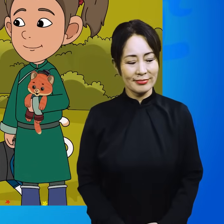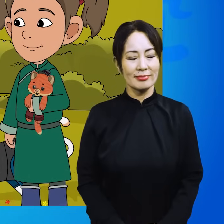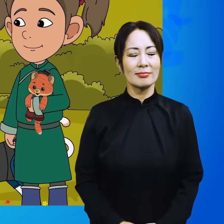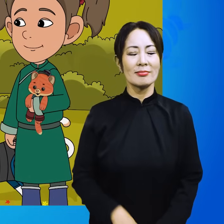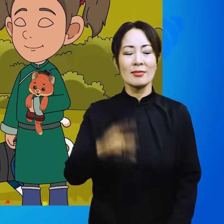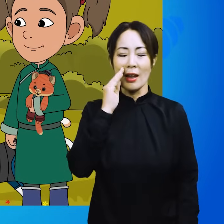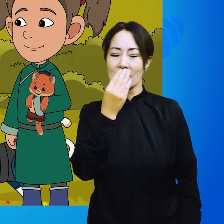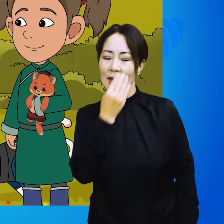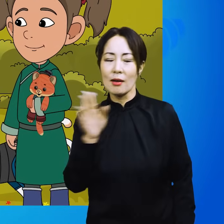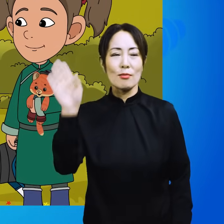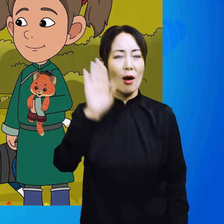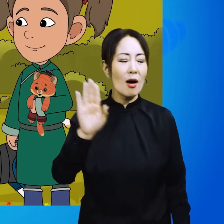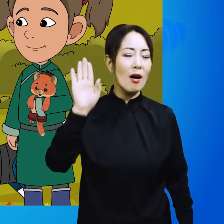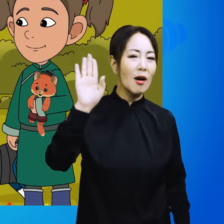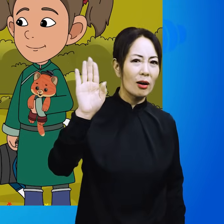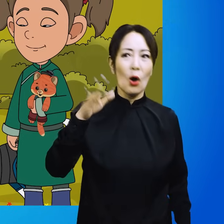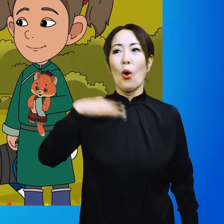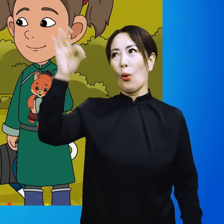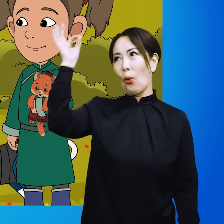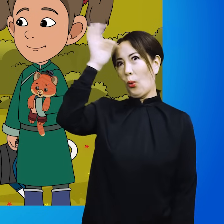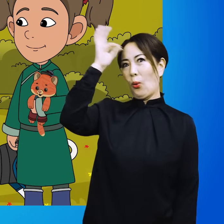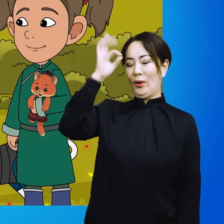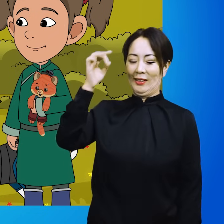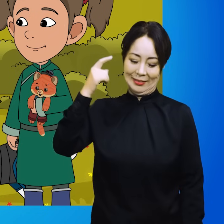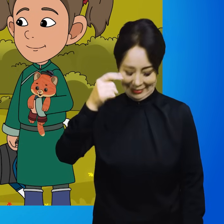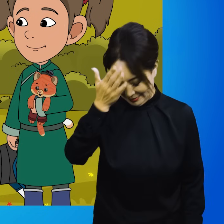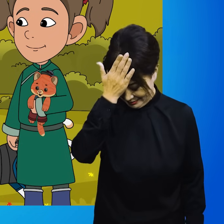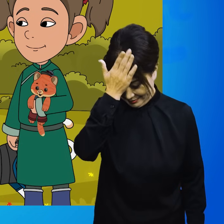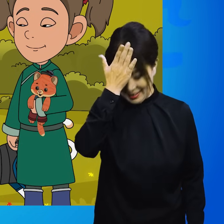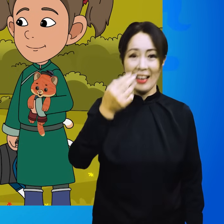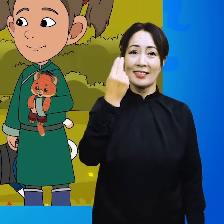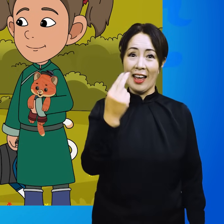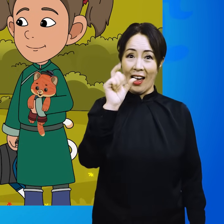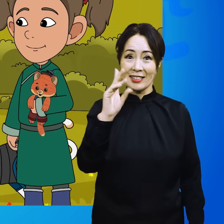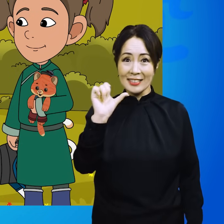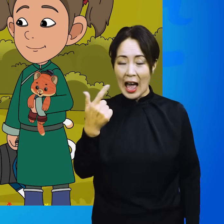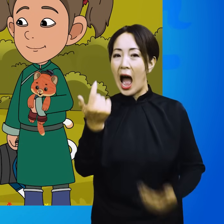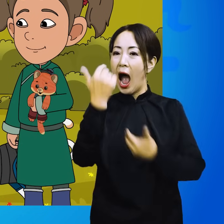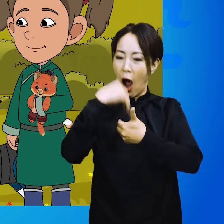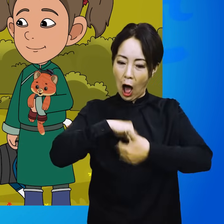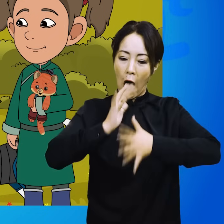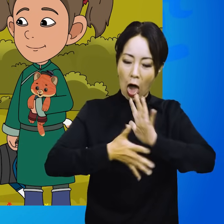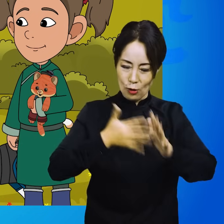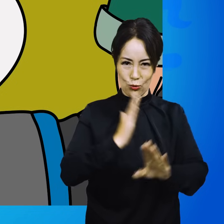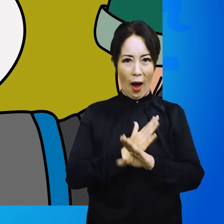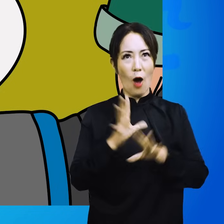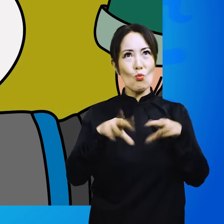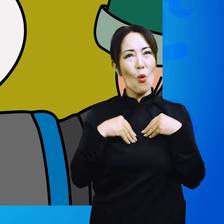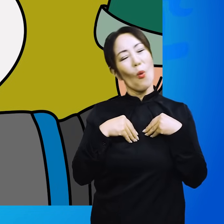Цэцэг мөнх, цэцэг мөнх, цэцэг цэцэг. Оо, бүр цэцэг гэдэг үг аманд орсон явж шít.